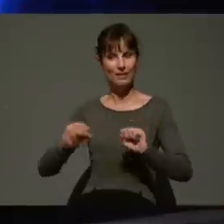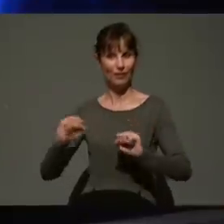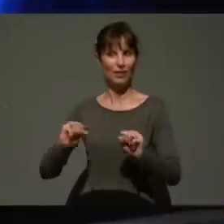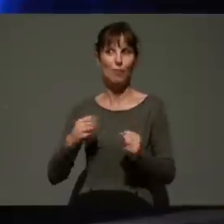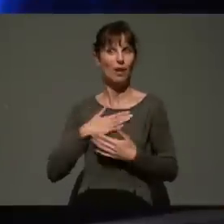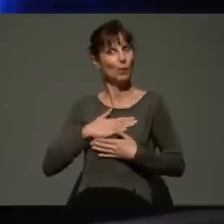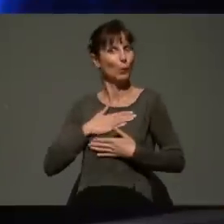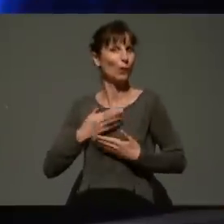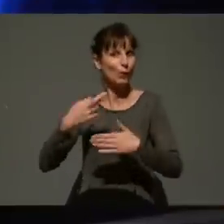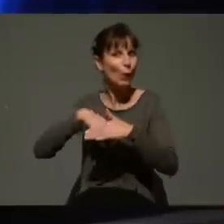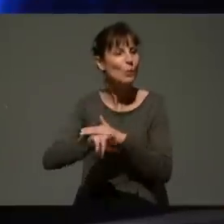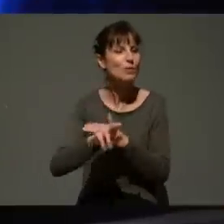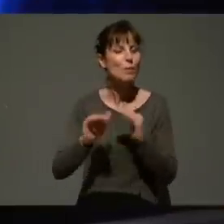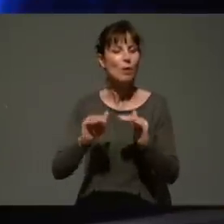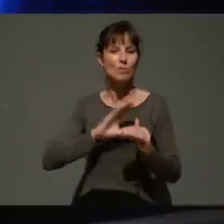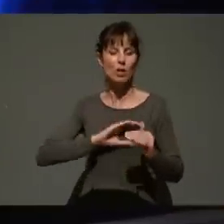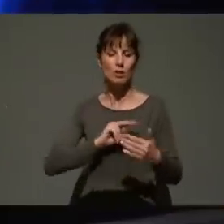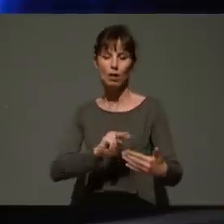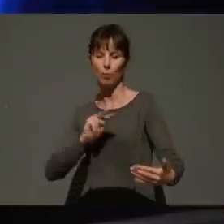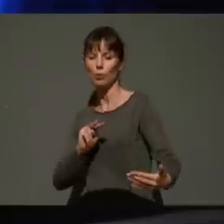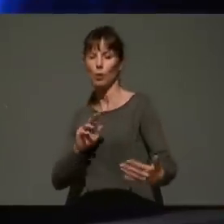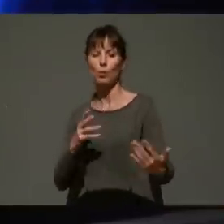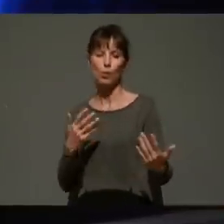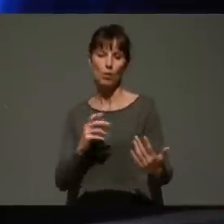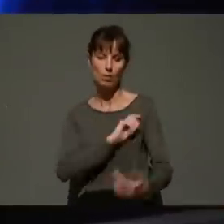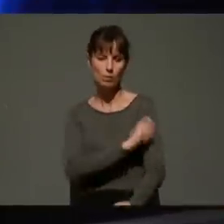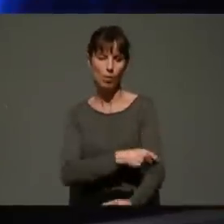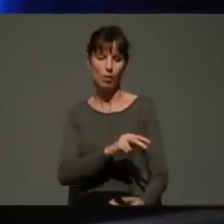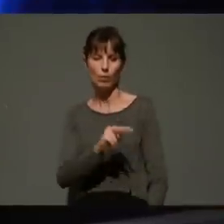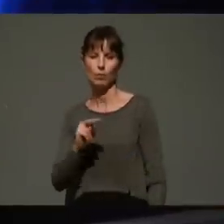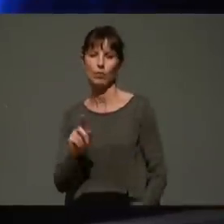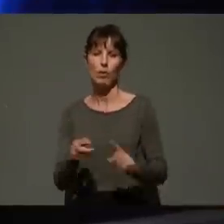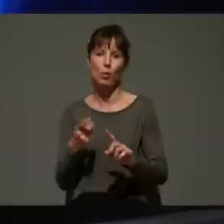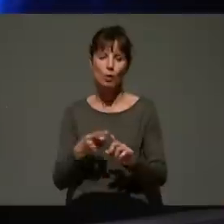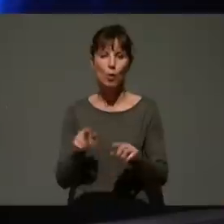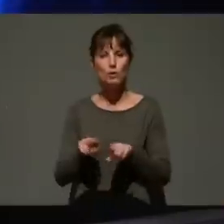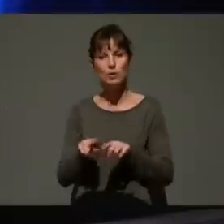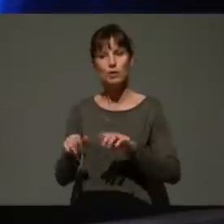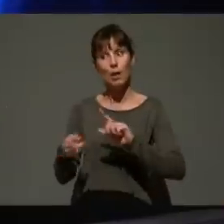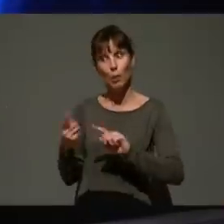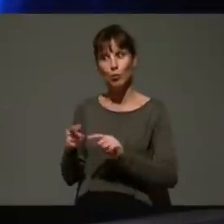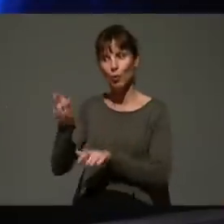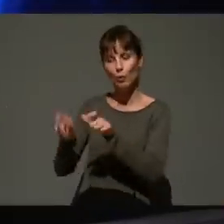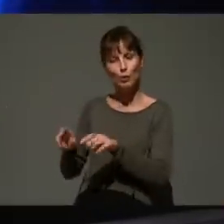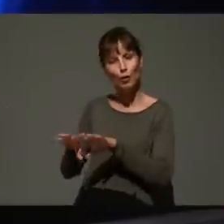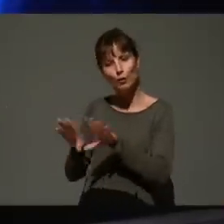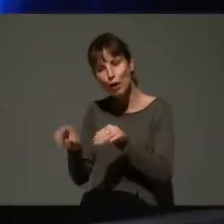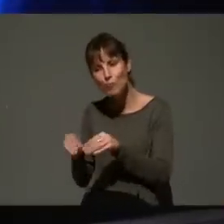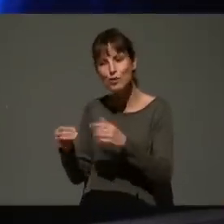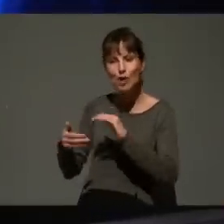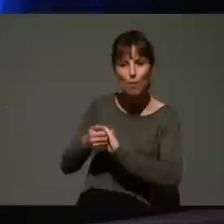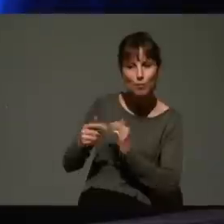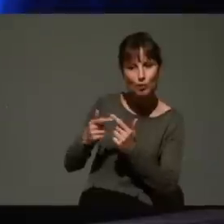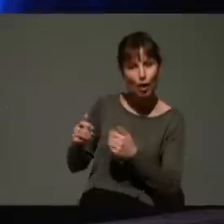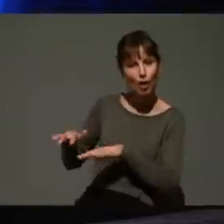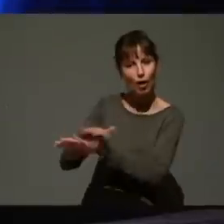de reprendre aussi. Mais voilà, j'essaye vraiment de faire la part des choses. Et puis j'ai aussi un entourage qui sait me rappeler, on va dire,